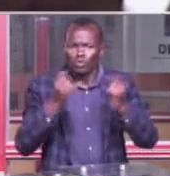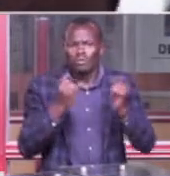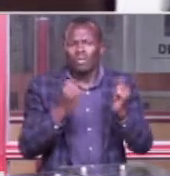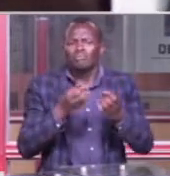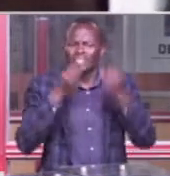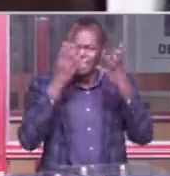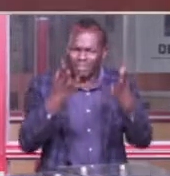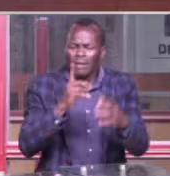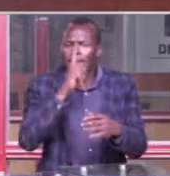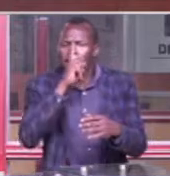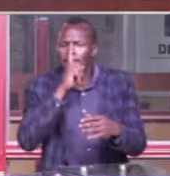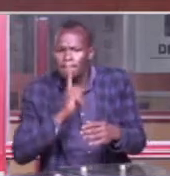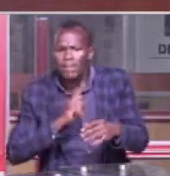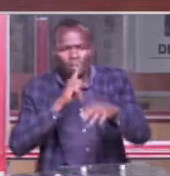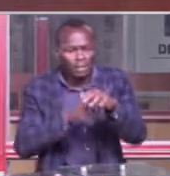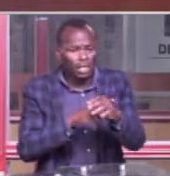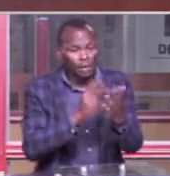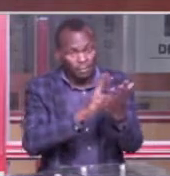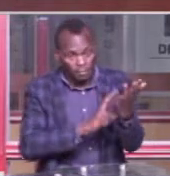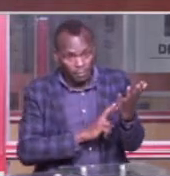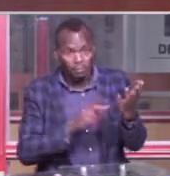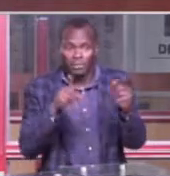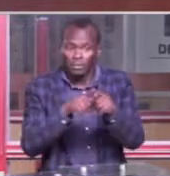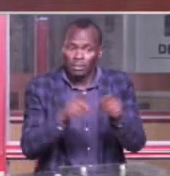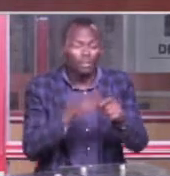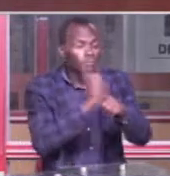bakwatibwa baakuvunaanibwa. Twagala twale omukisa guno